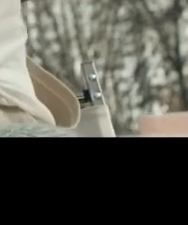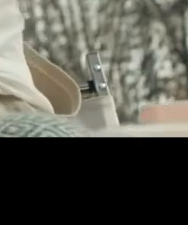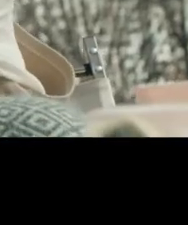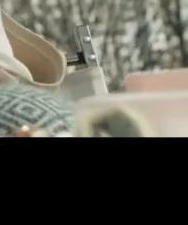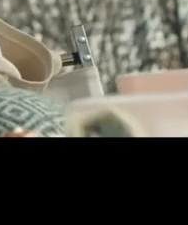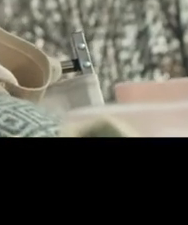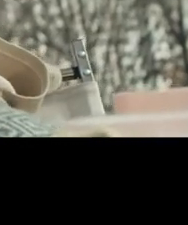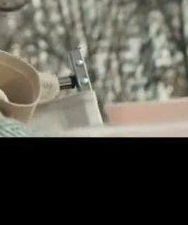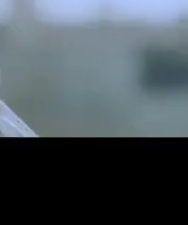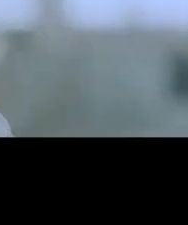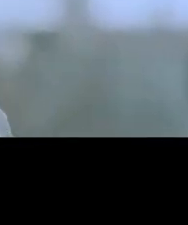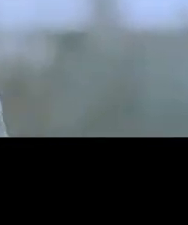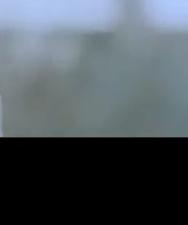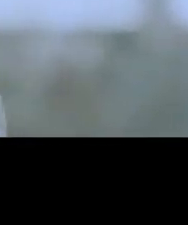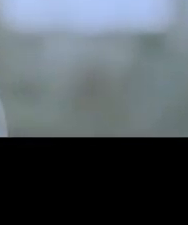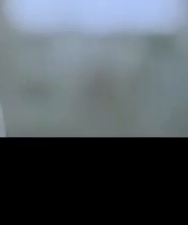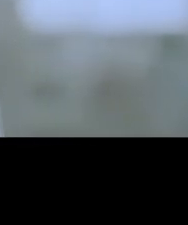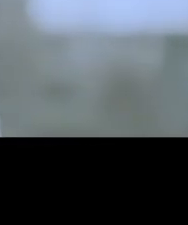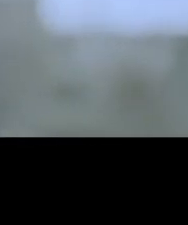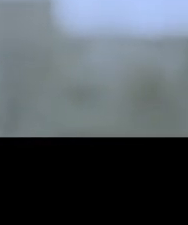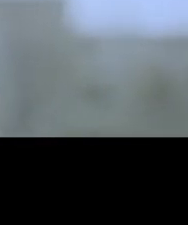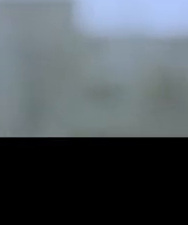되길 희망합니다.